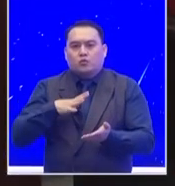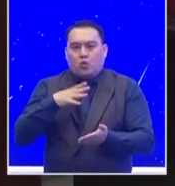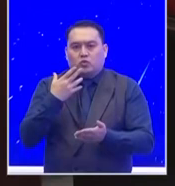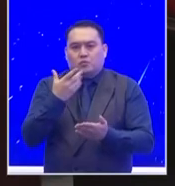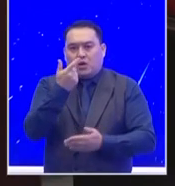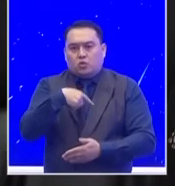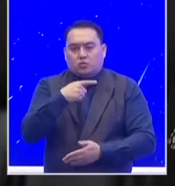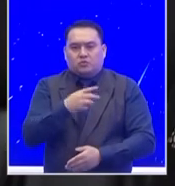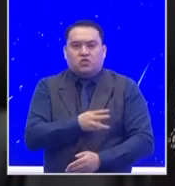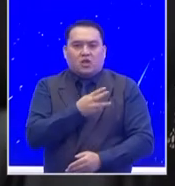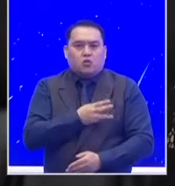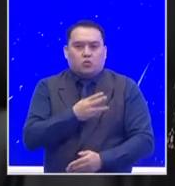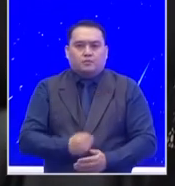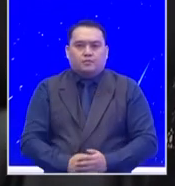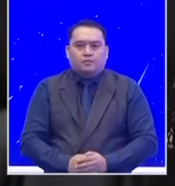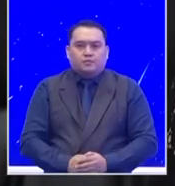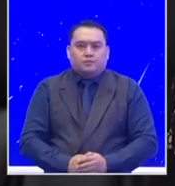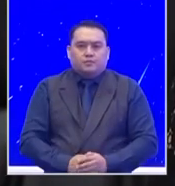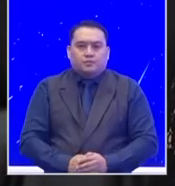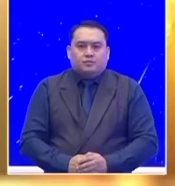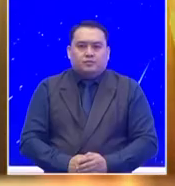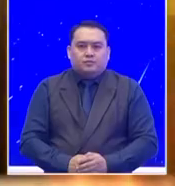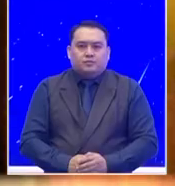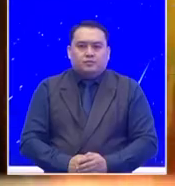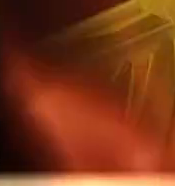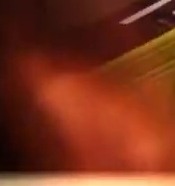свой пост по собственному желанию.